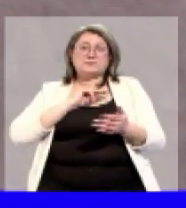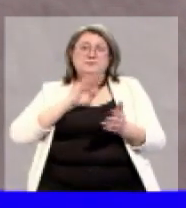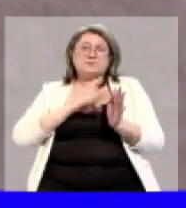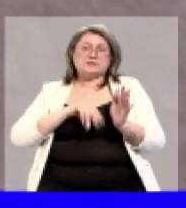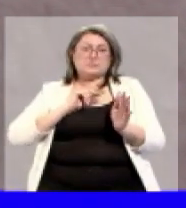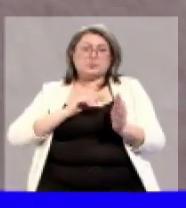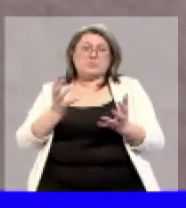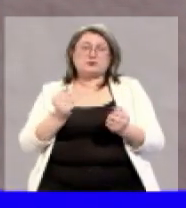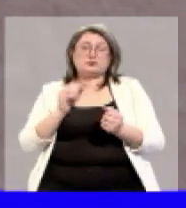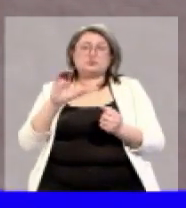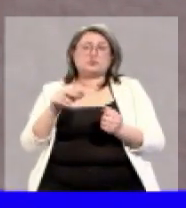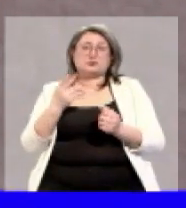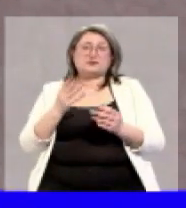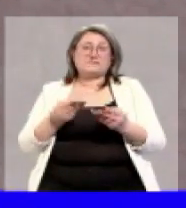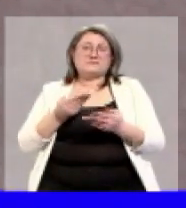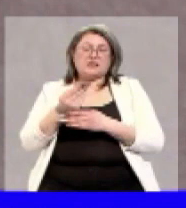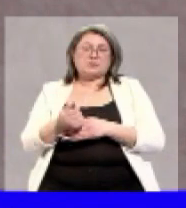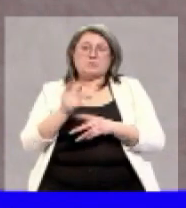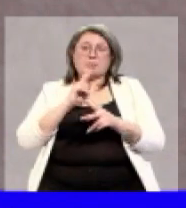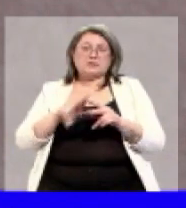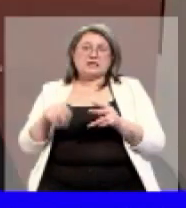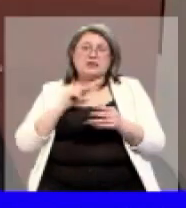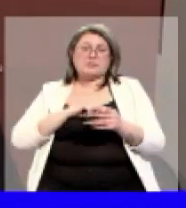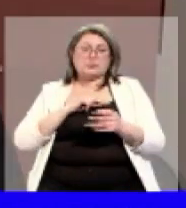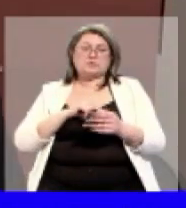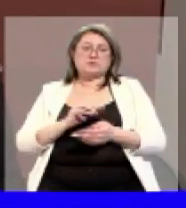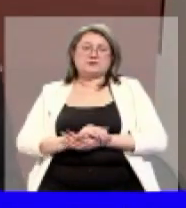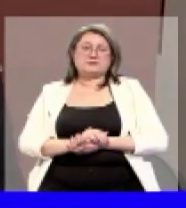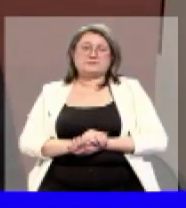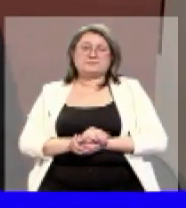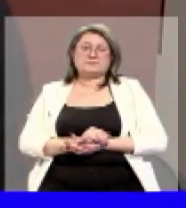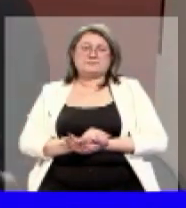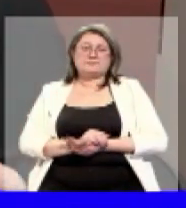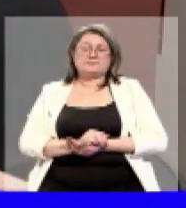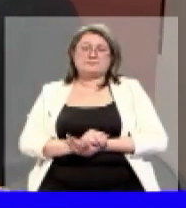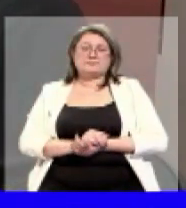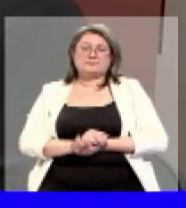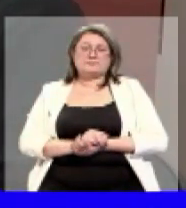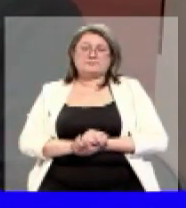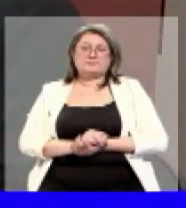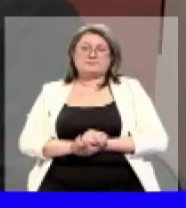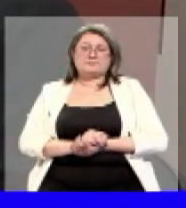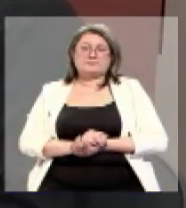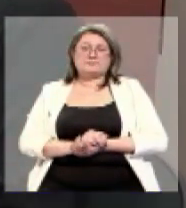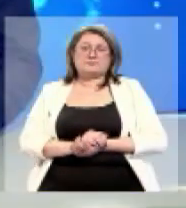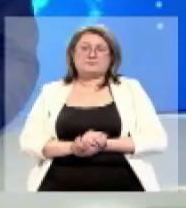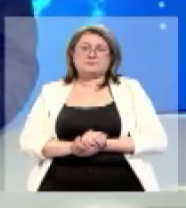әлеуметтік төлемдер алу, кәсіпкерлікті қолдау қызметтеріне қол жеткізу. Күлімқа Жымғызы, Алексей Руденко, Қостанай